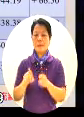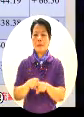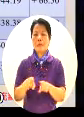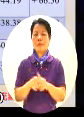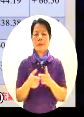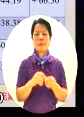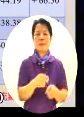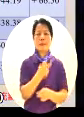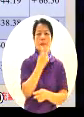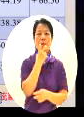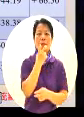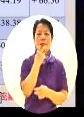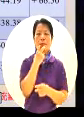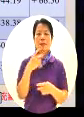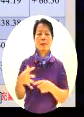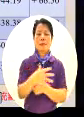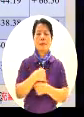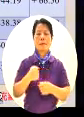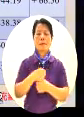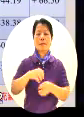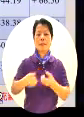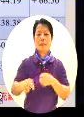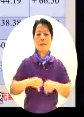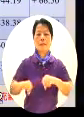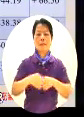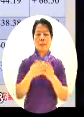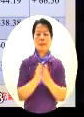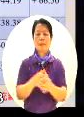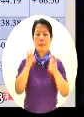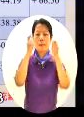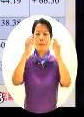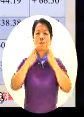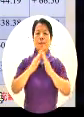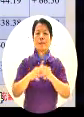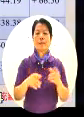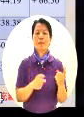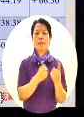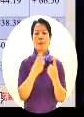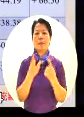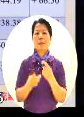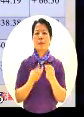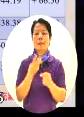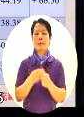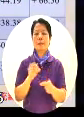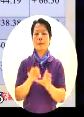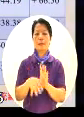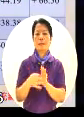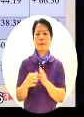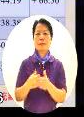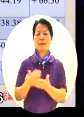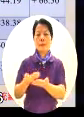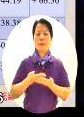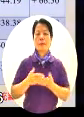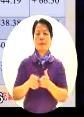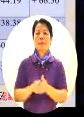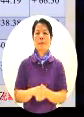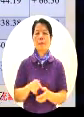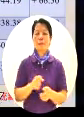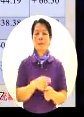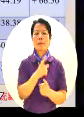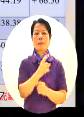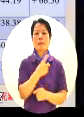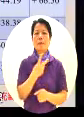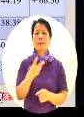中央统筹分配税款哈。高雄市103年的税入的部分哈，是